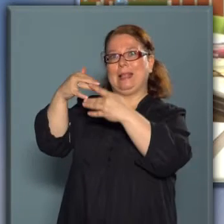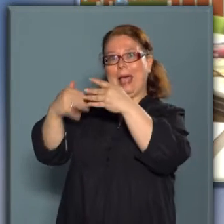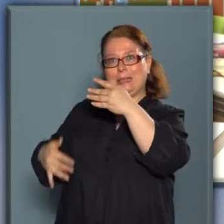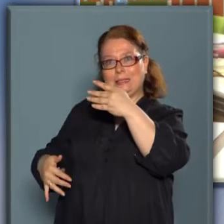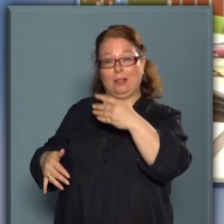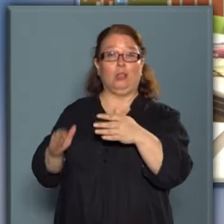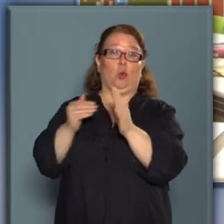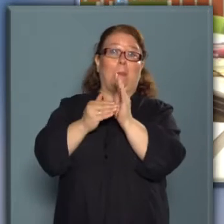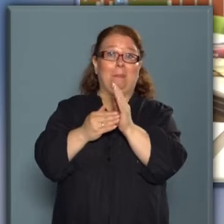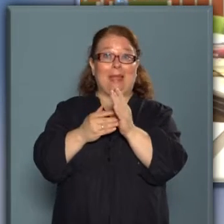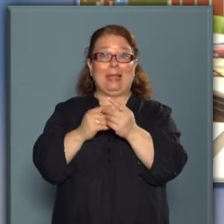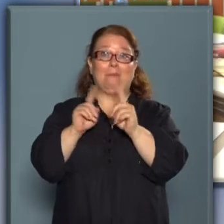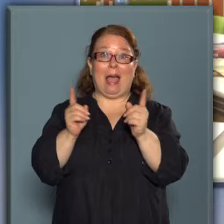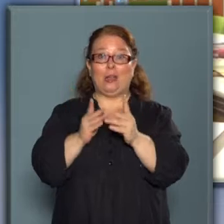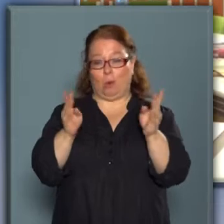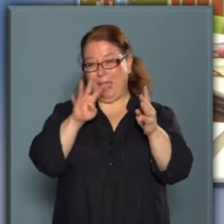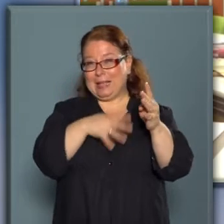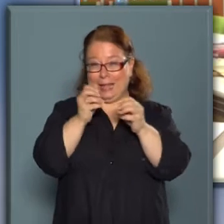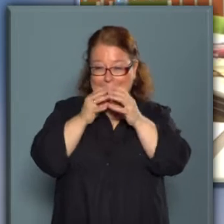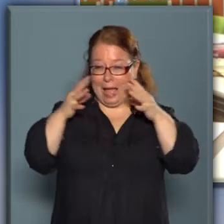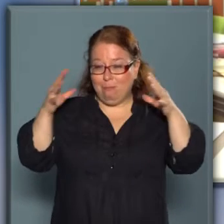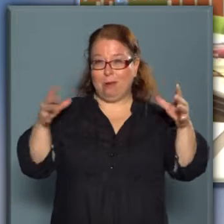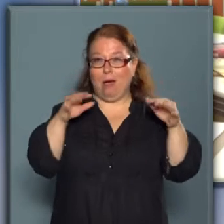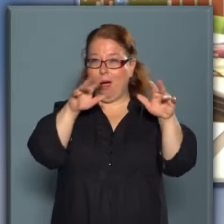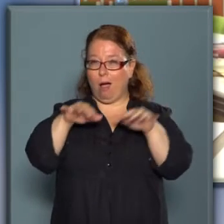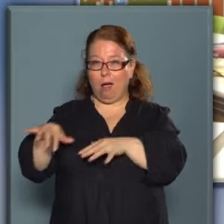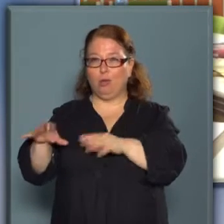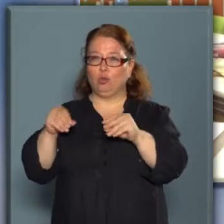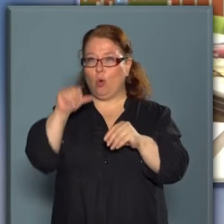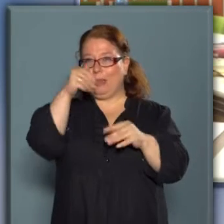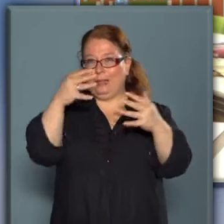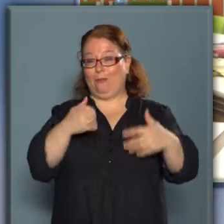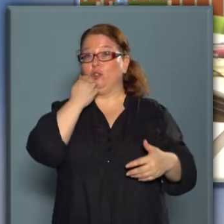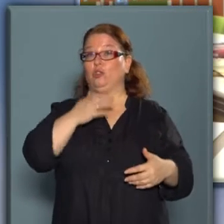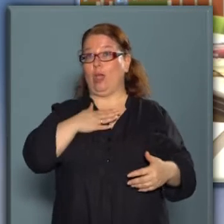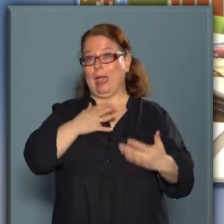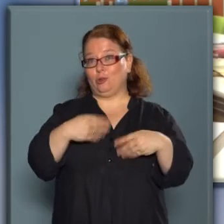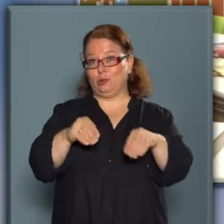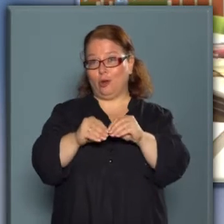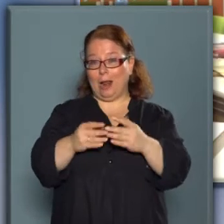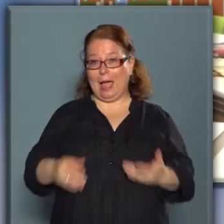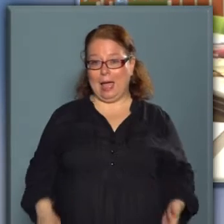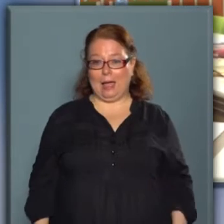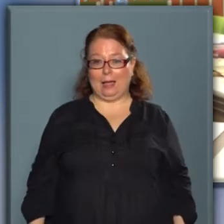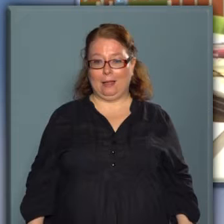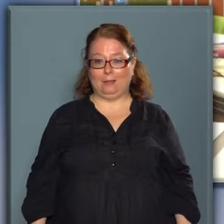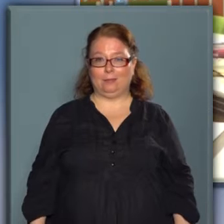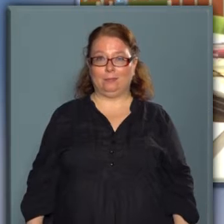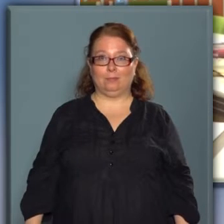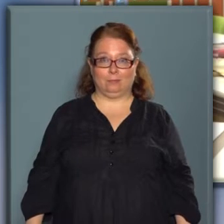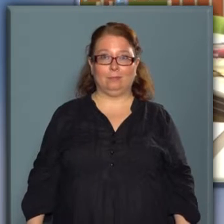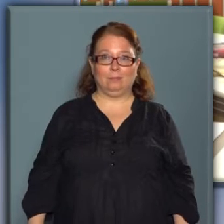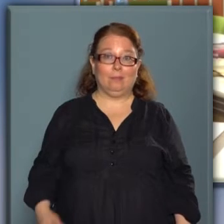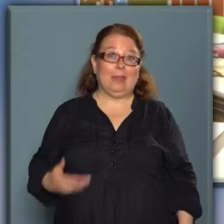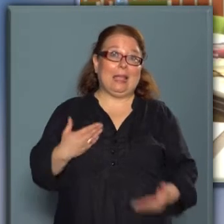akkor még nem mondom a többit, ami az Excel táblámban van, ami csak a saját családom alé, meg a nem tudom